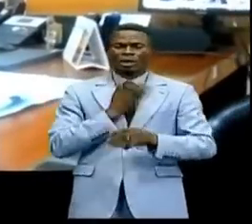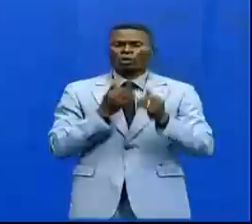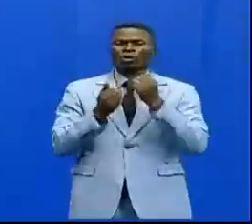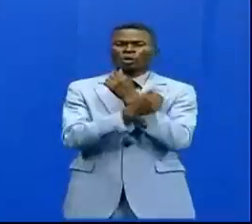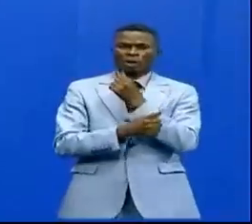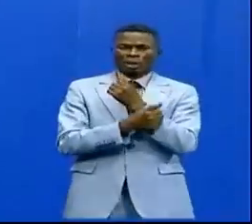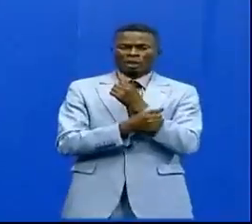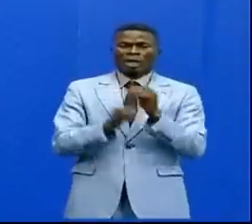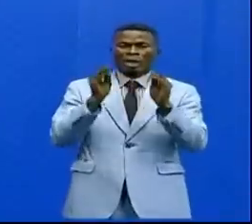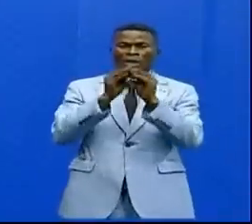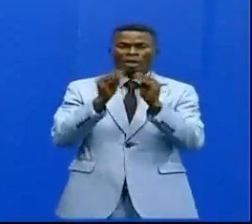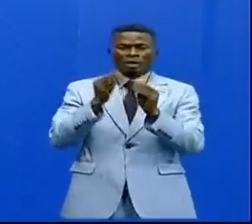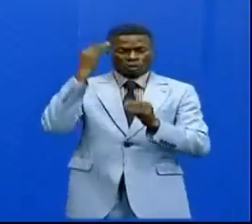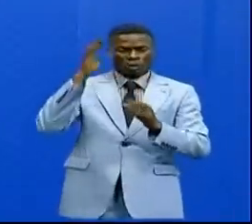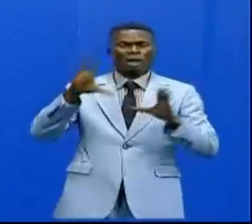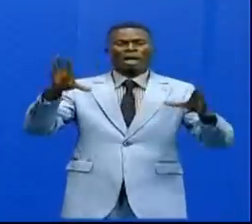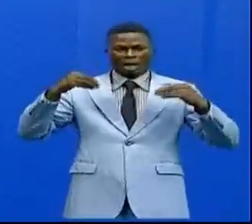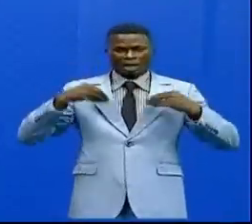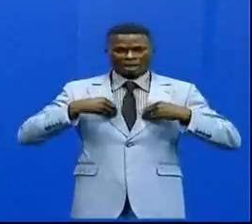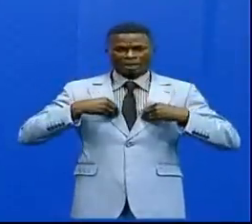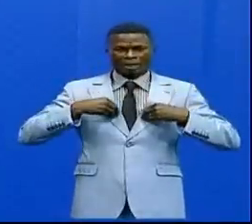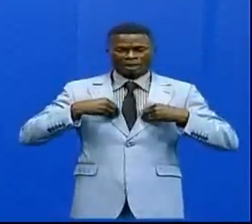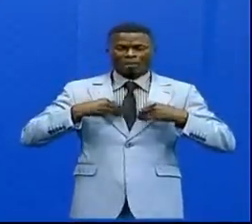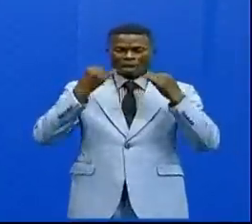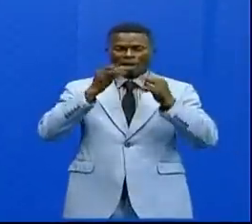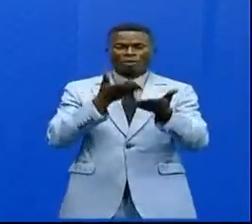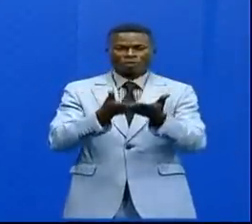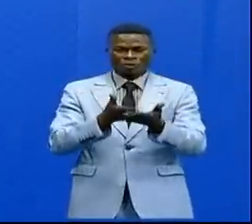Le Conseil a pris acte de sa note d'information.